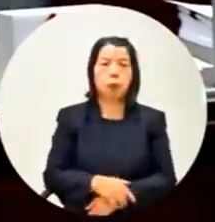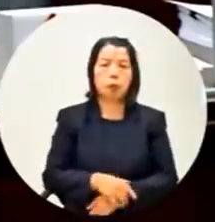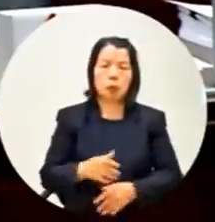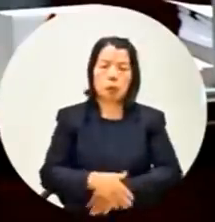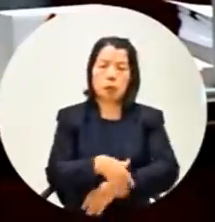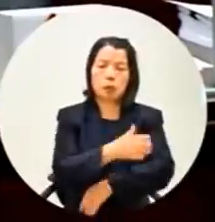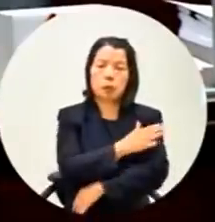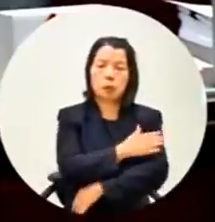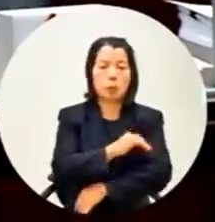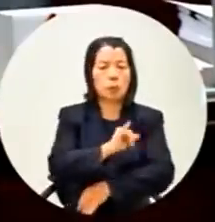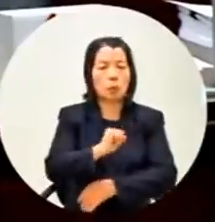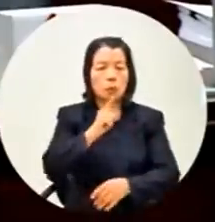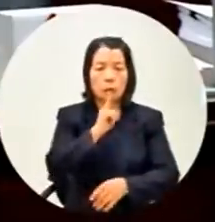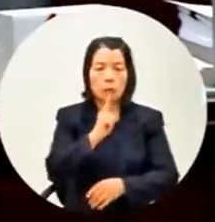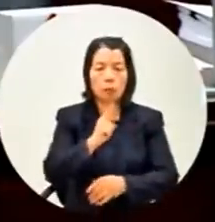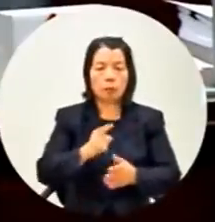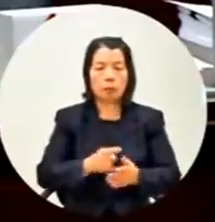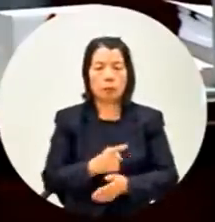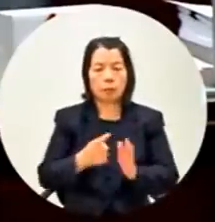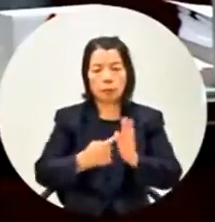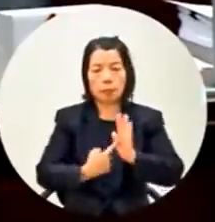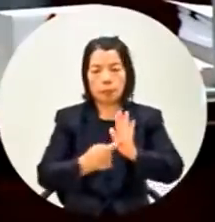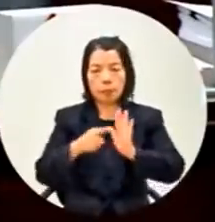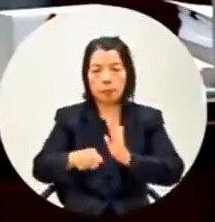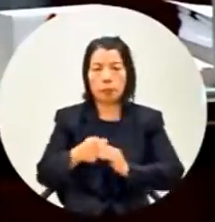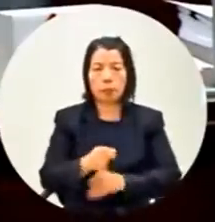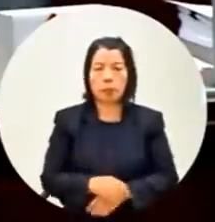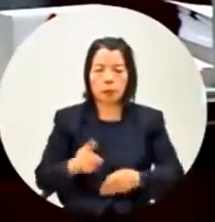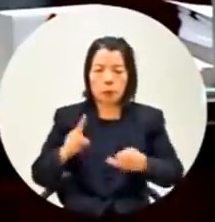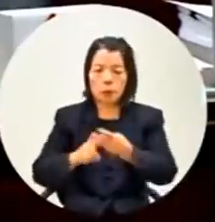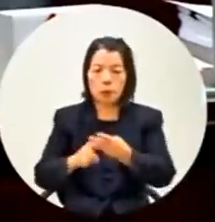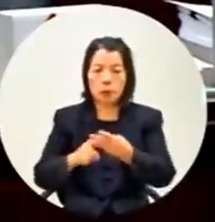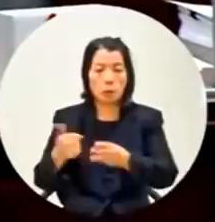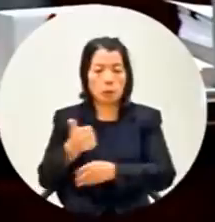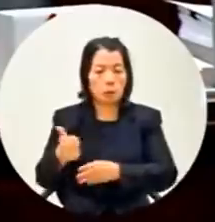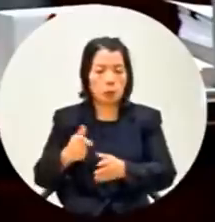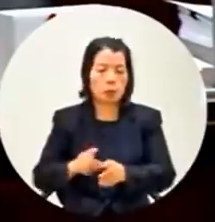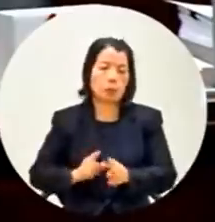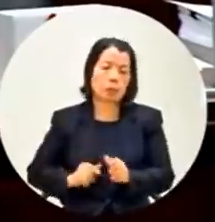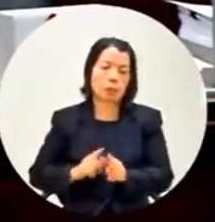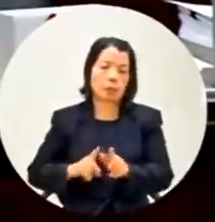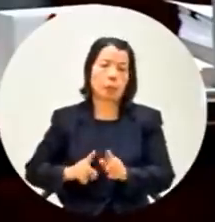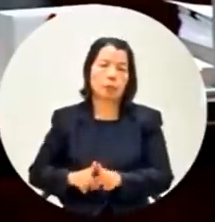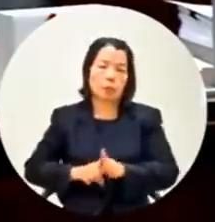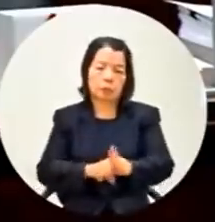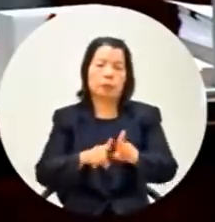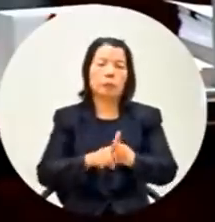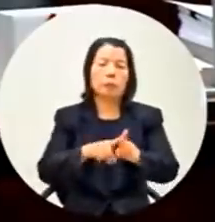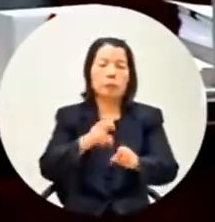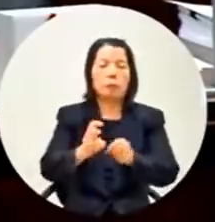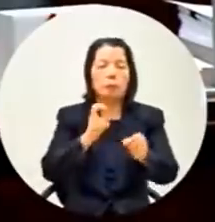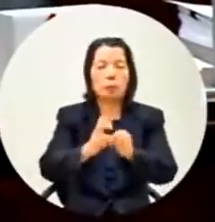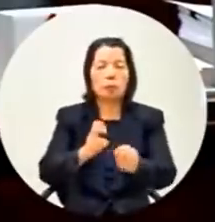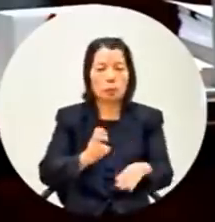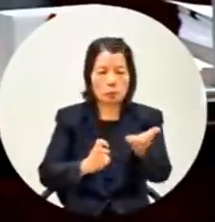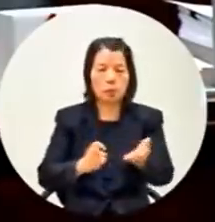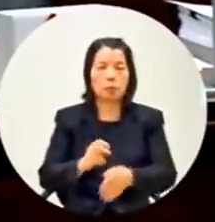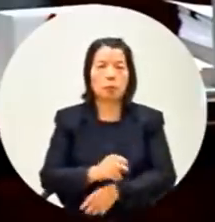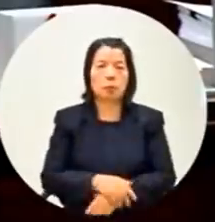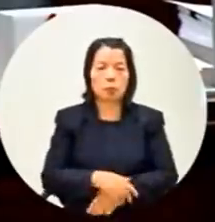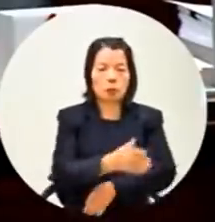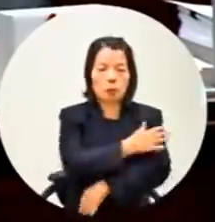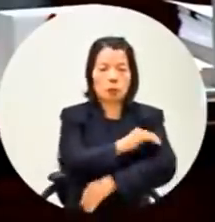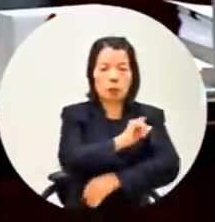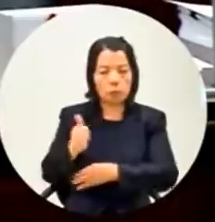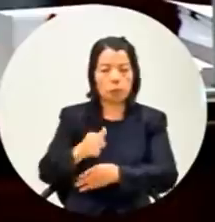示，王端仁前局长跟了他20年了，陈局市长相信王端仁